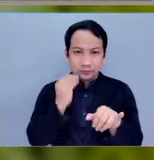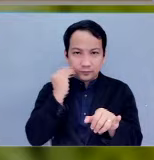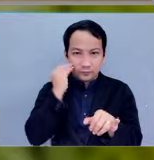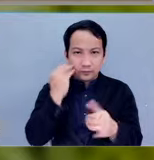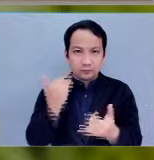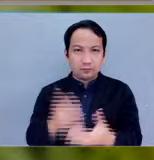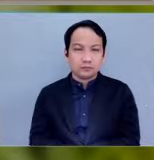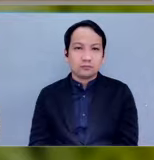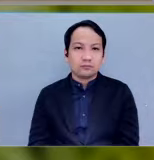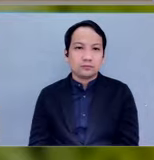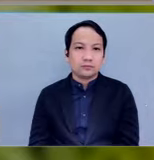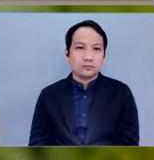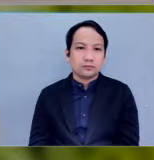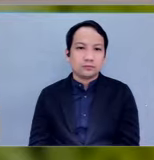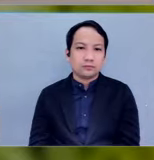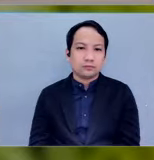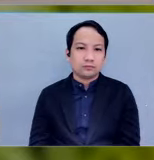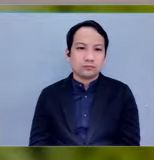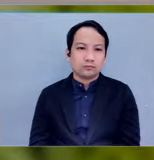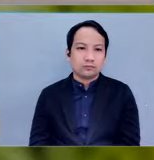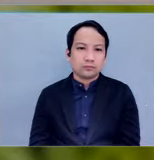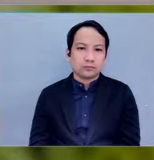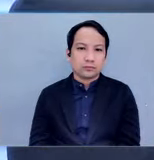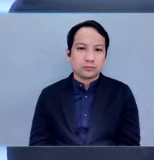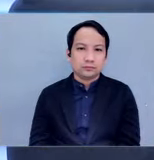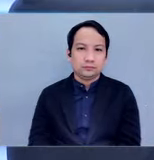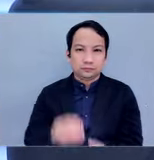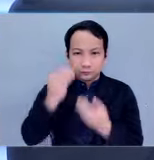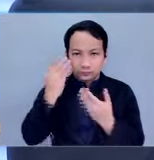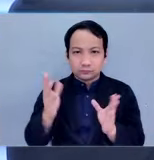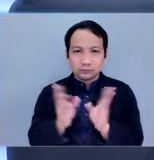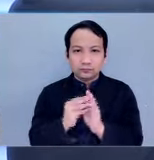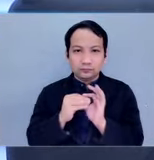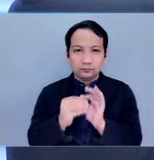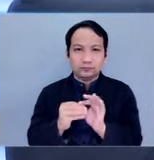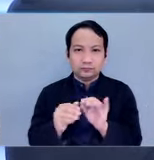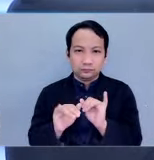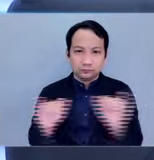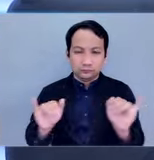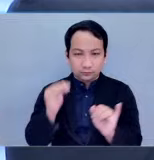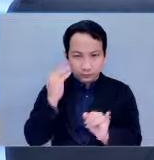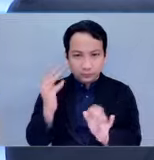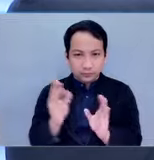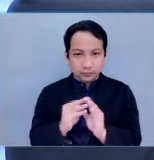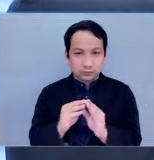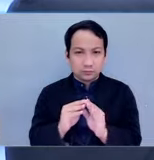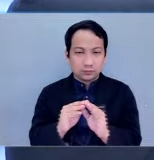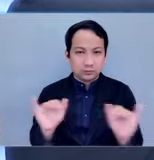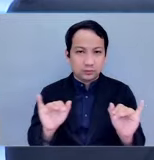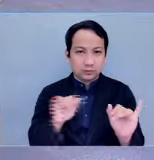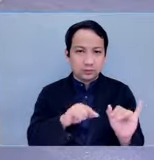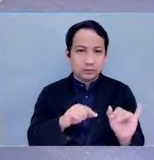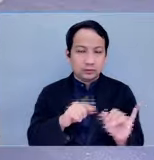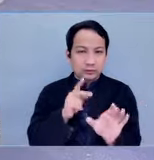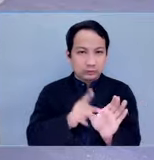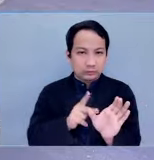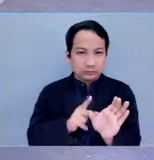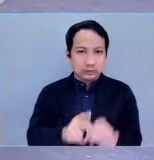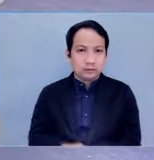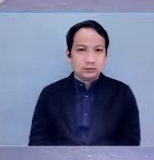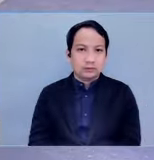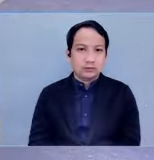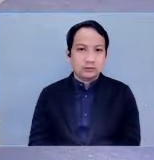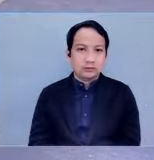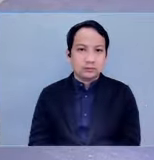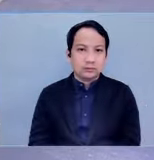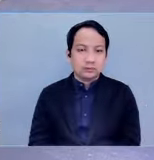so, pwedeng signs yun na they might be undergoing something psychiatric. Mm-hmm. At saka kaya nga, doktor,